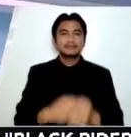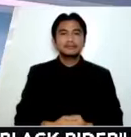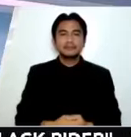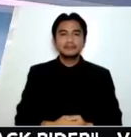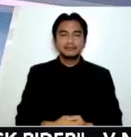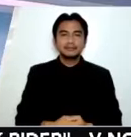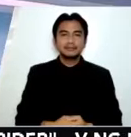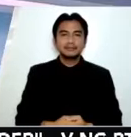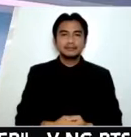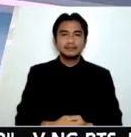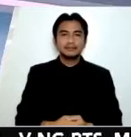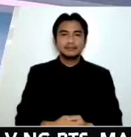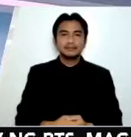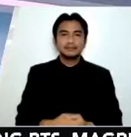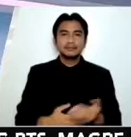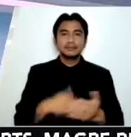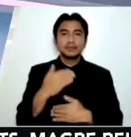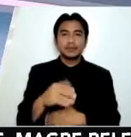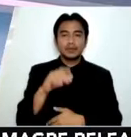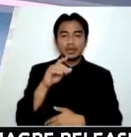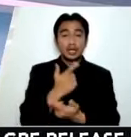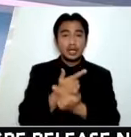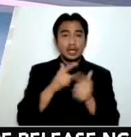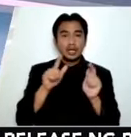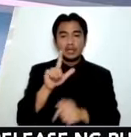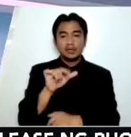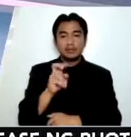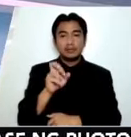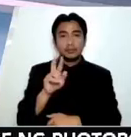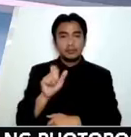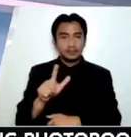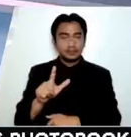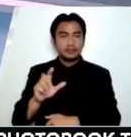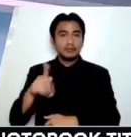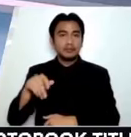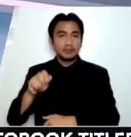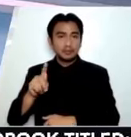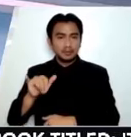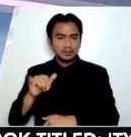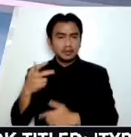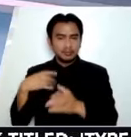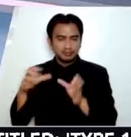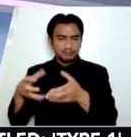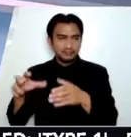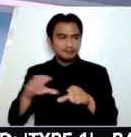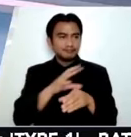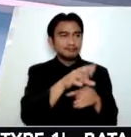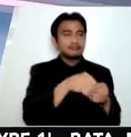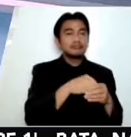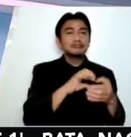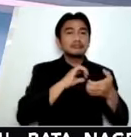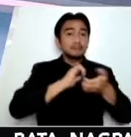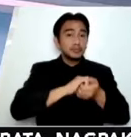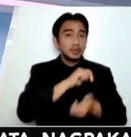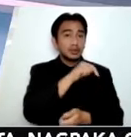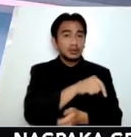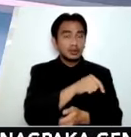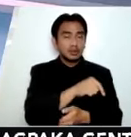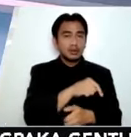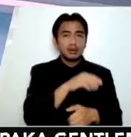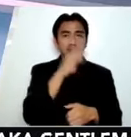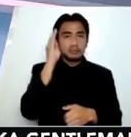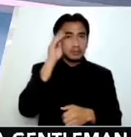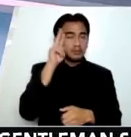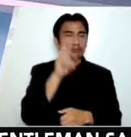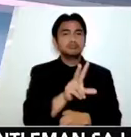Walang plano ang Liberal Party na makipag-alyansa sa Administrasyong Marcos para sa Eleksyon 2025, ayon sa tagapagsalita ng partido